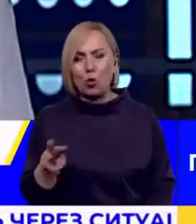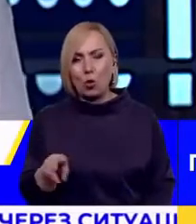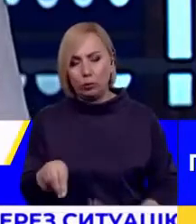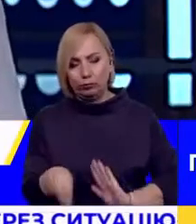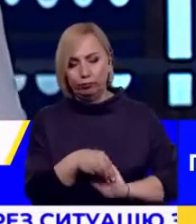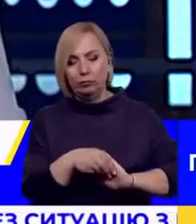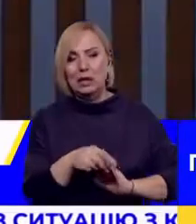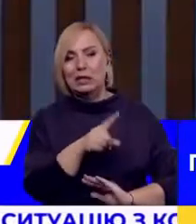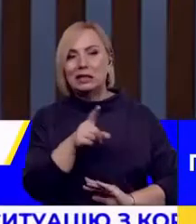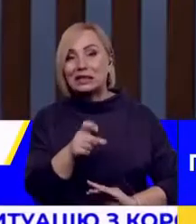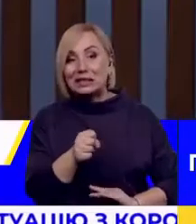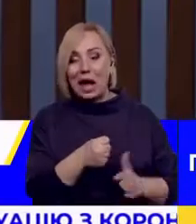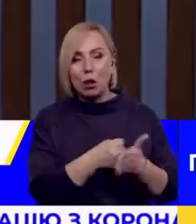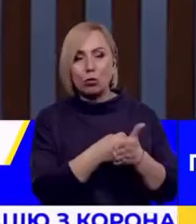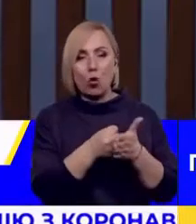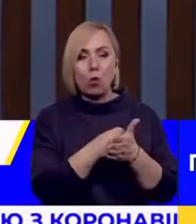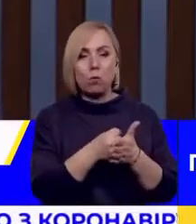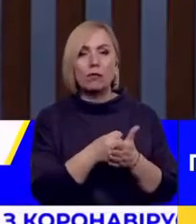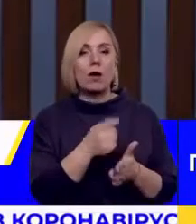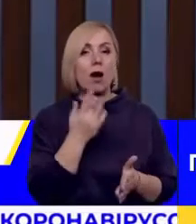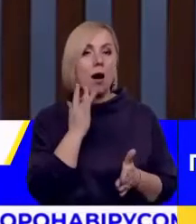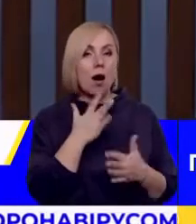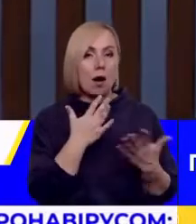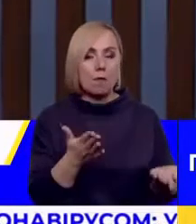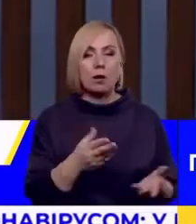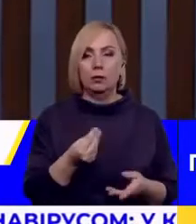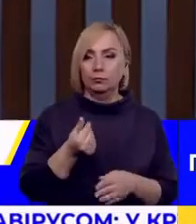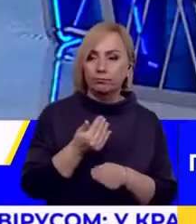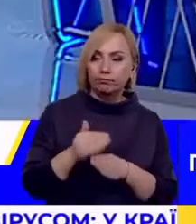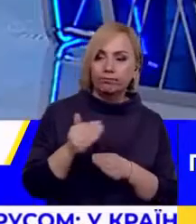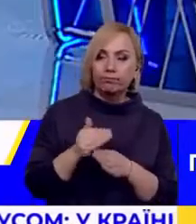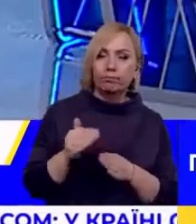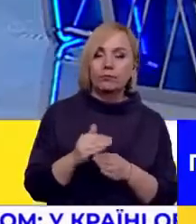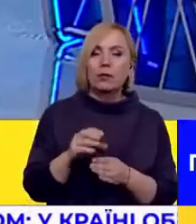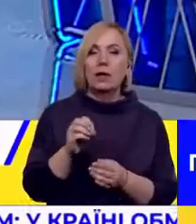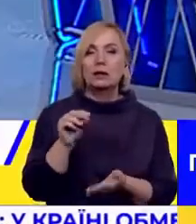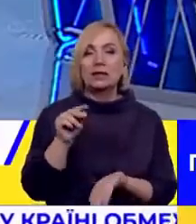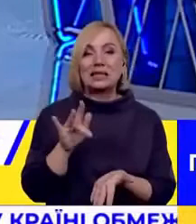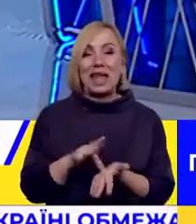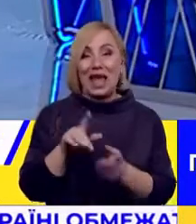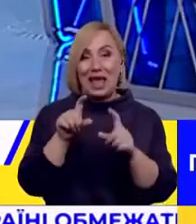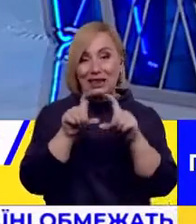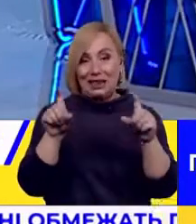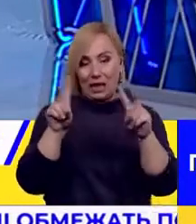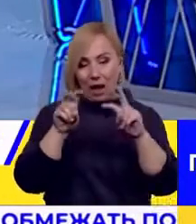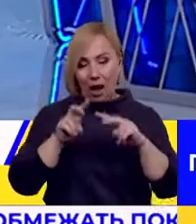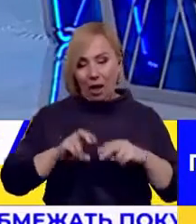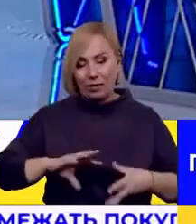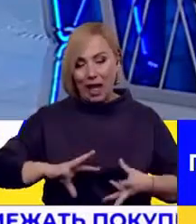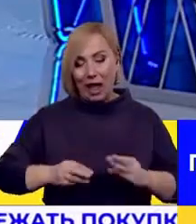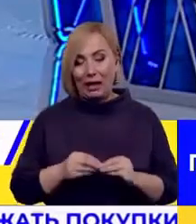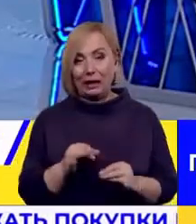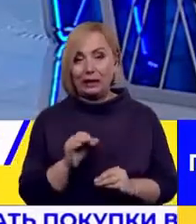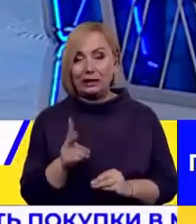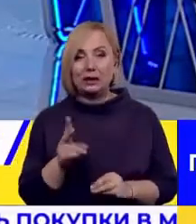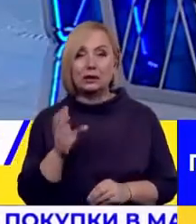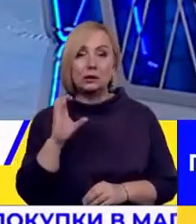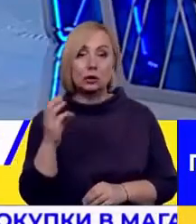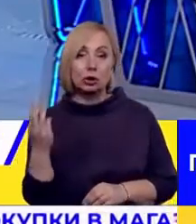Сполучених Штатах, вони фінансують багато аналітичних центрів в Сполучених Штатах. Тобто сказати про те, що наша як офіційна